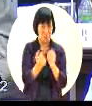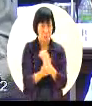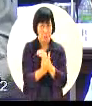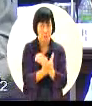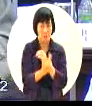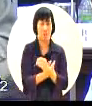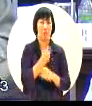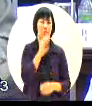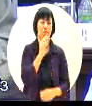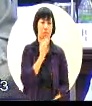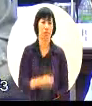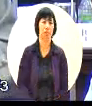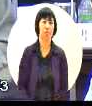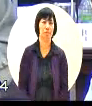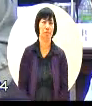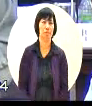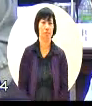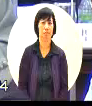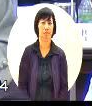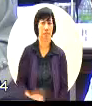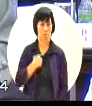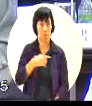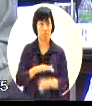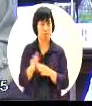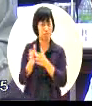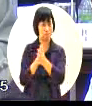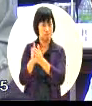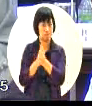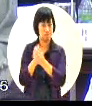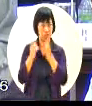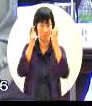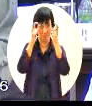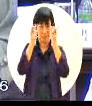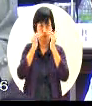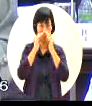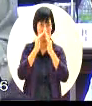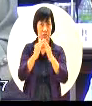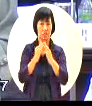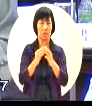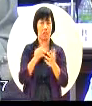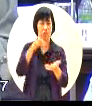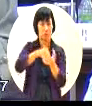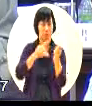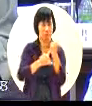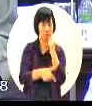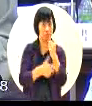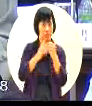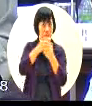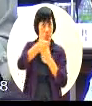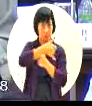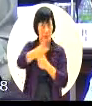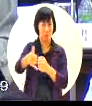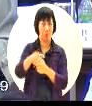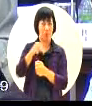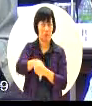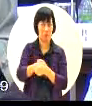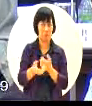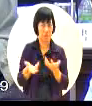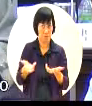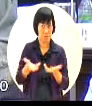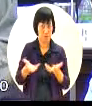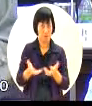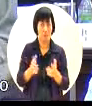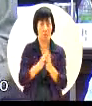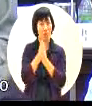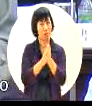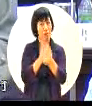紧。吼、哦、啊，另外这个部分，我嘛要求咱高雄市政、咱的立法委员，伫这个部分要求咱的